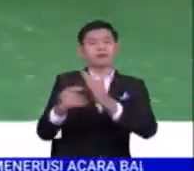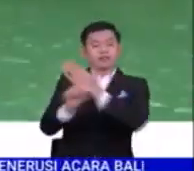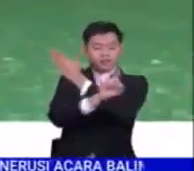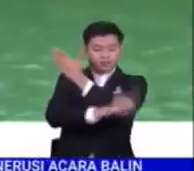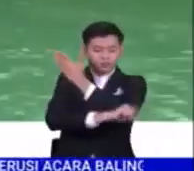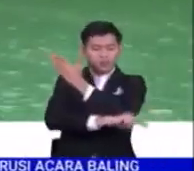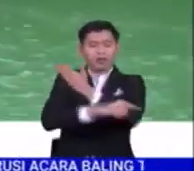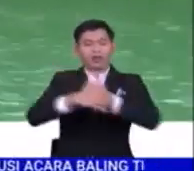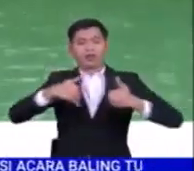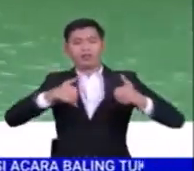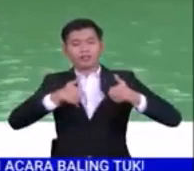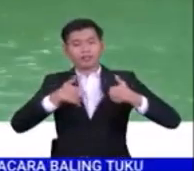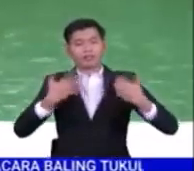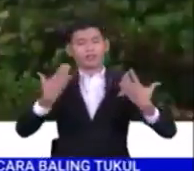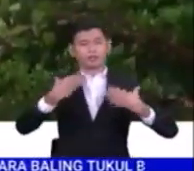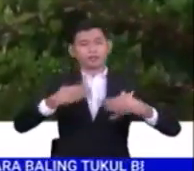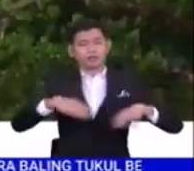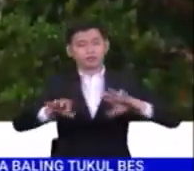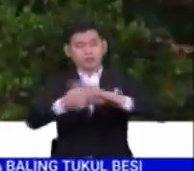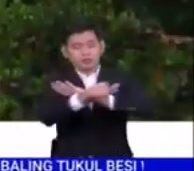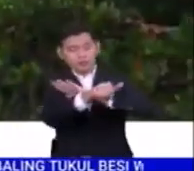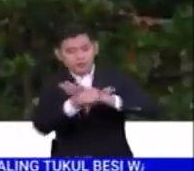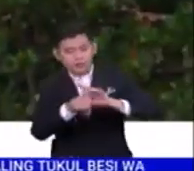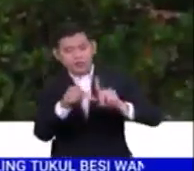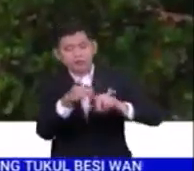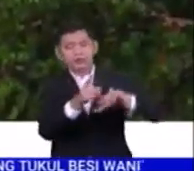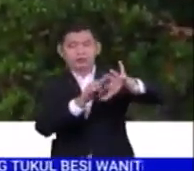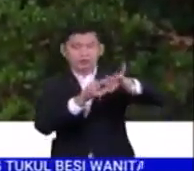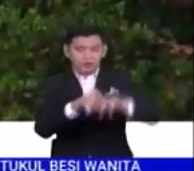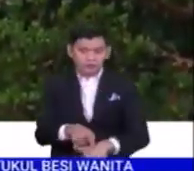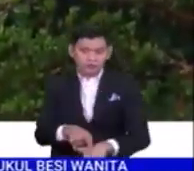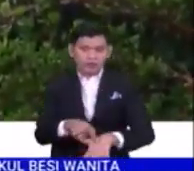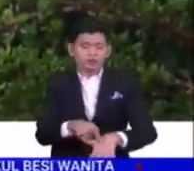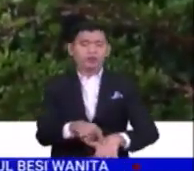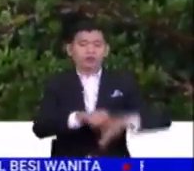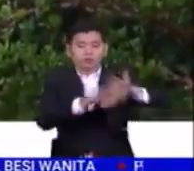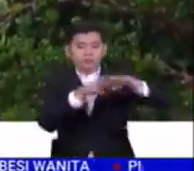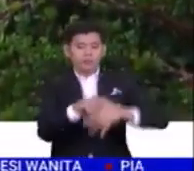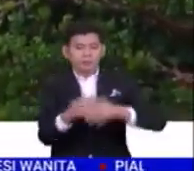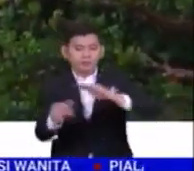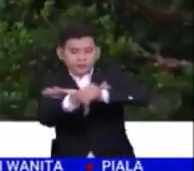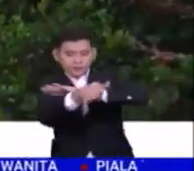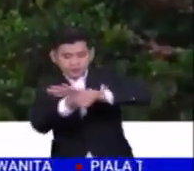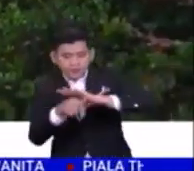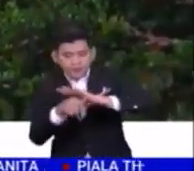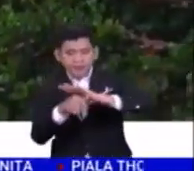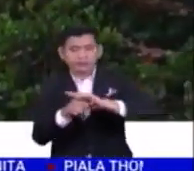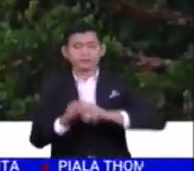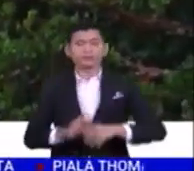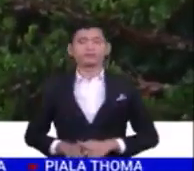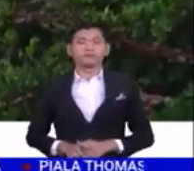Ada juga yang menyamar di celah-celah daun pokok bakau yang tumbuh melata di pesisiran sungai.